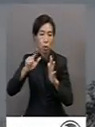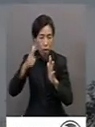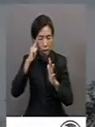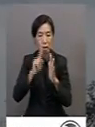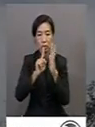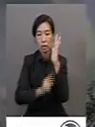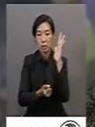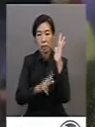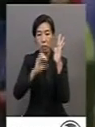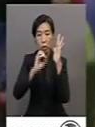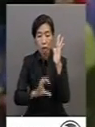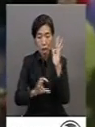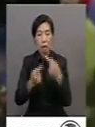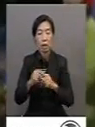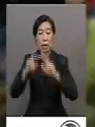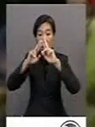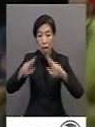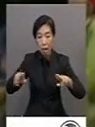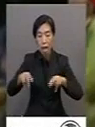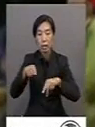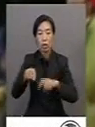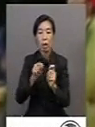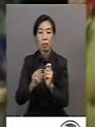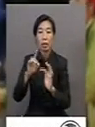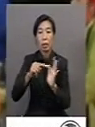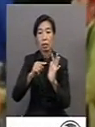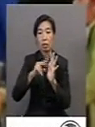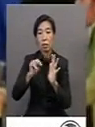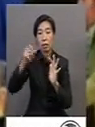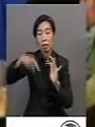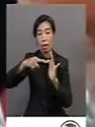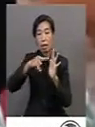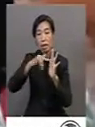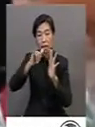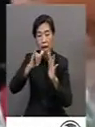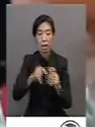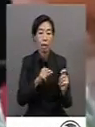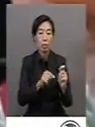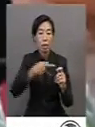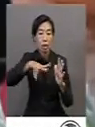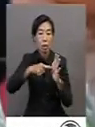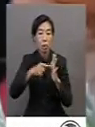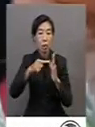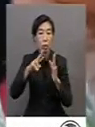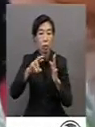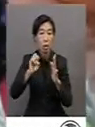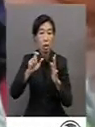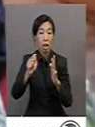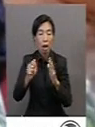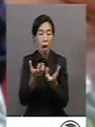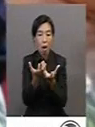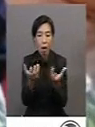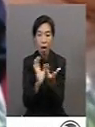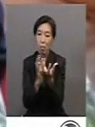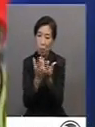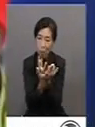ศาเซลเซียสทำให้พ่อค้าแม่ค้าที่อำเภอด่านซ้ายจังหวัดเลยและที่อำเภอภูเรือที่นำพืชผลทางการเกษตรออกมาขายในต